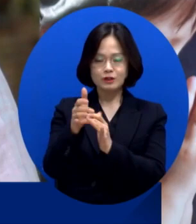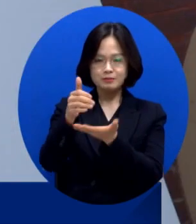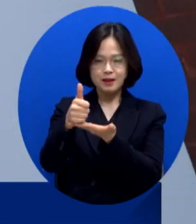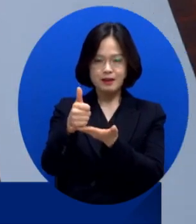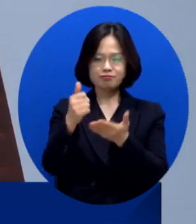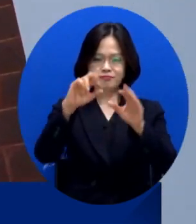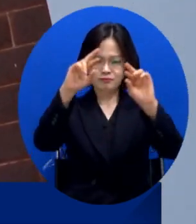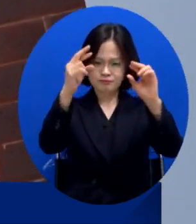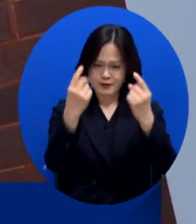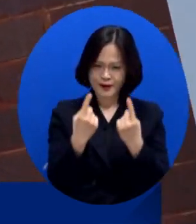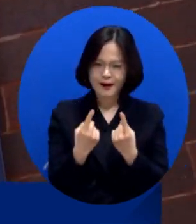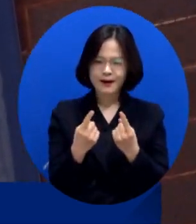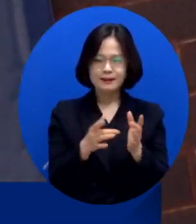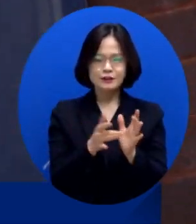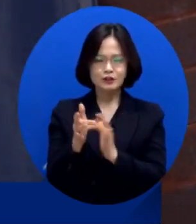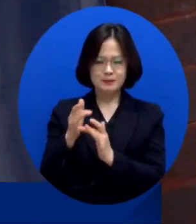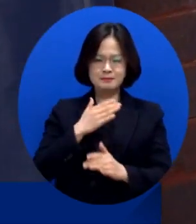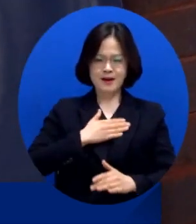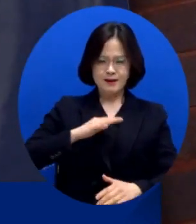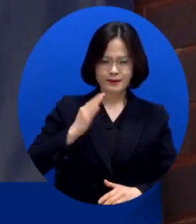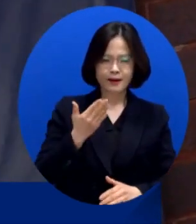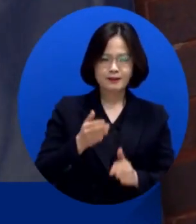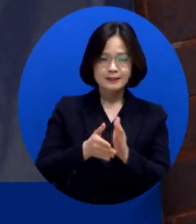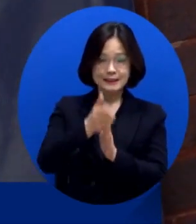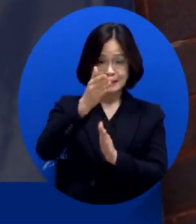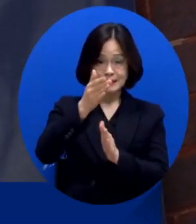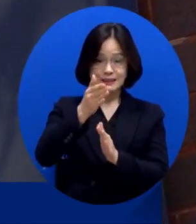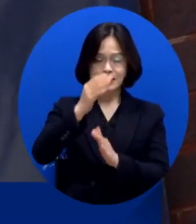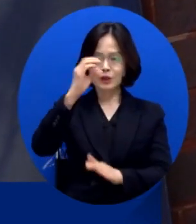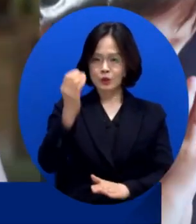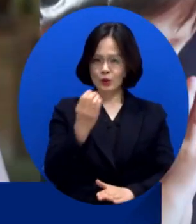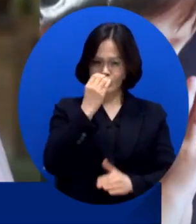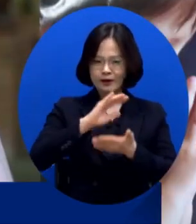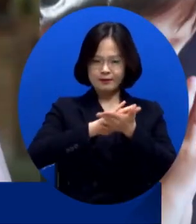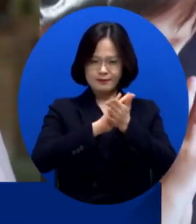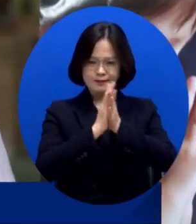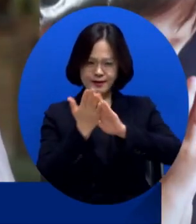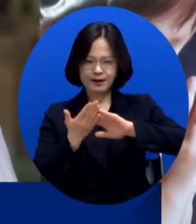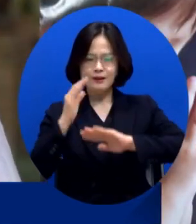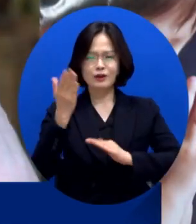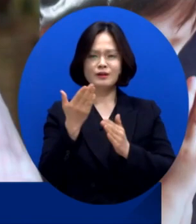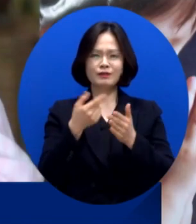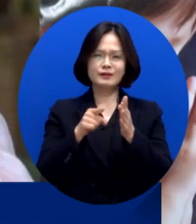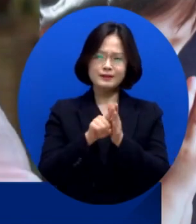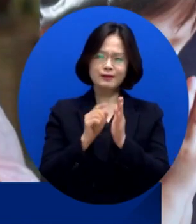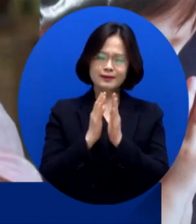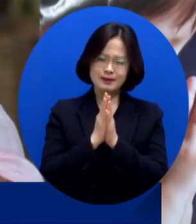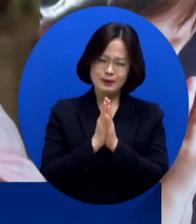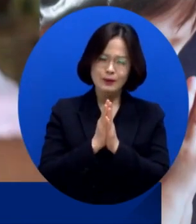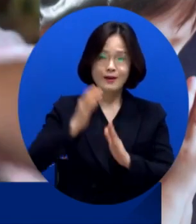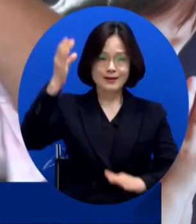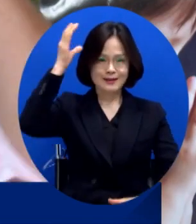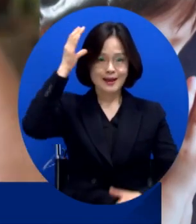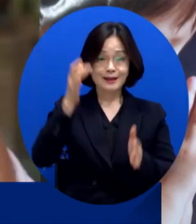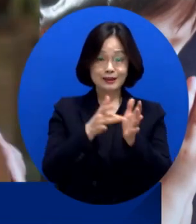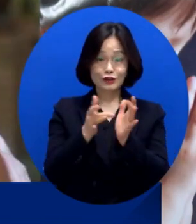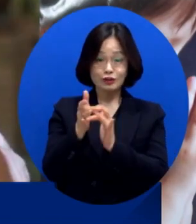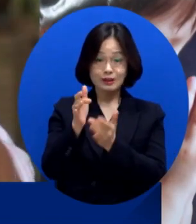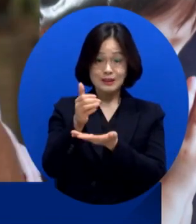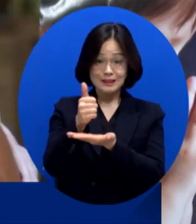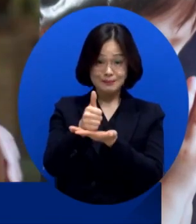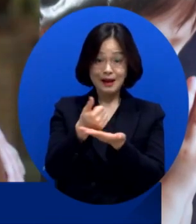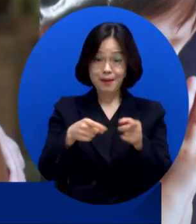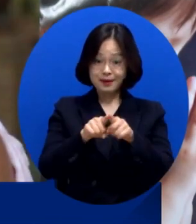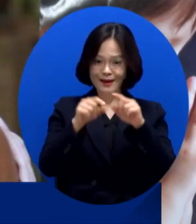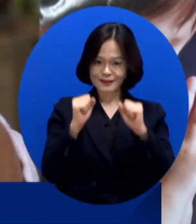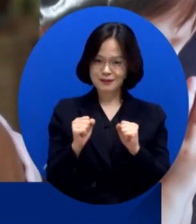many people come to Jesus and people will come to know and see him and become a holy city. It's good with Jesus. It's